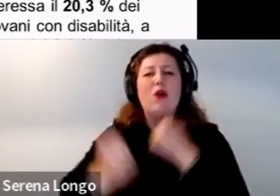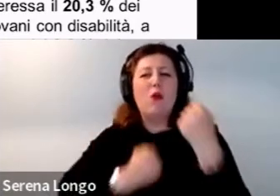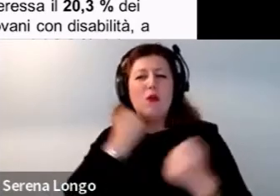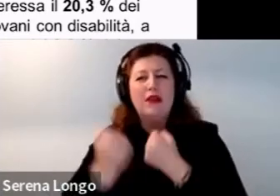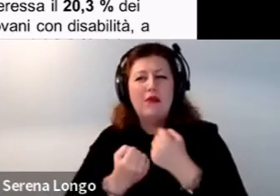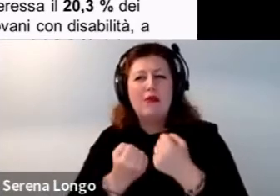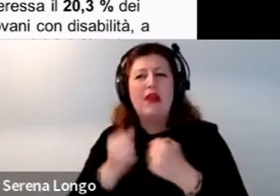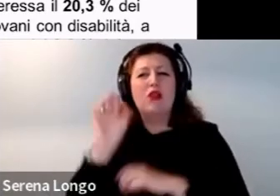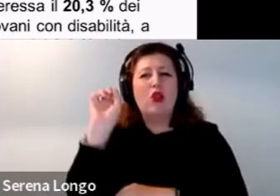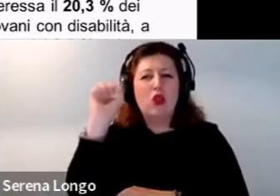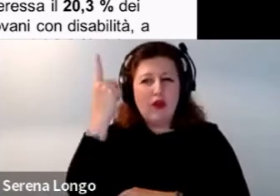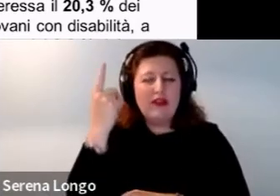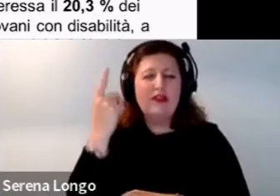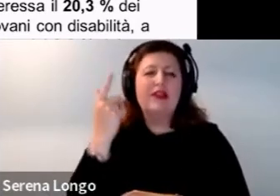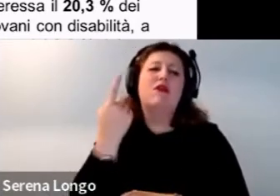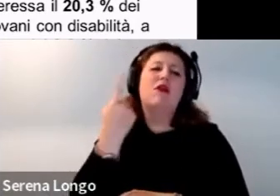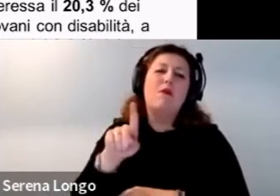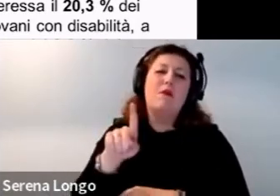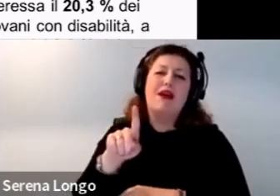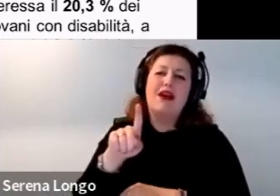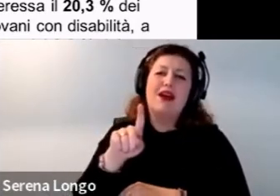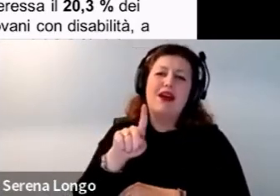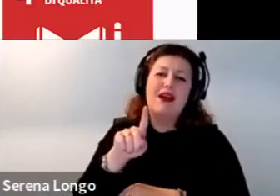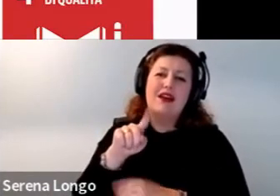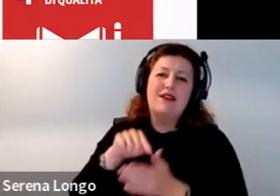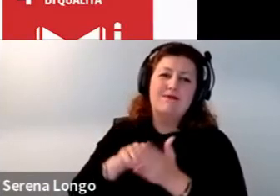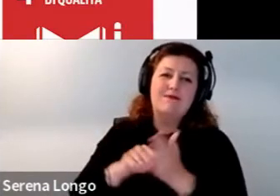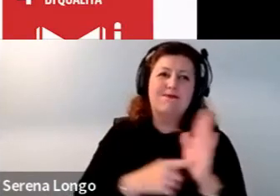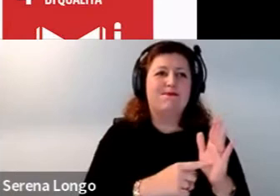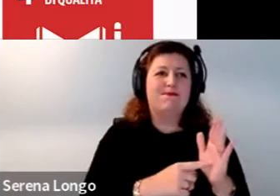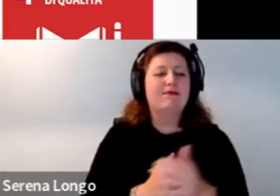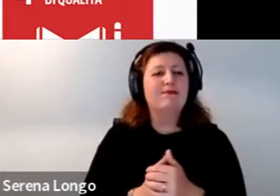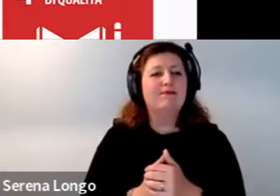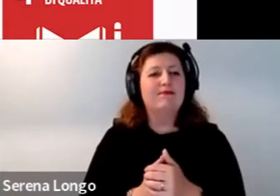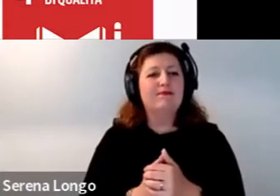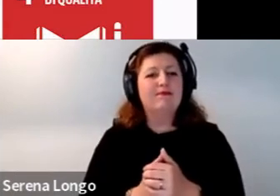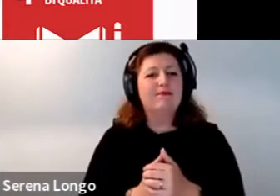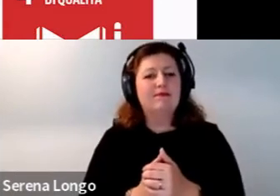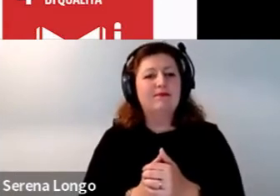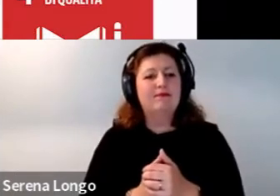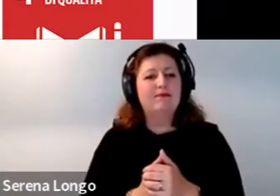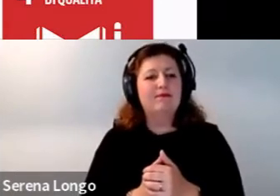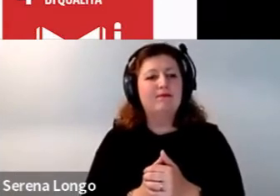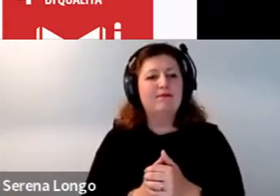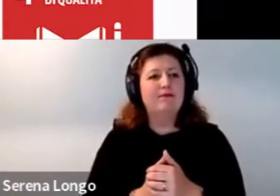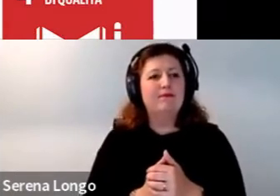inclusivi e innovativi in tutta l'Unione Europea.